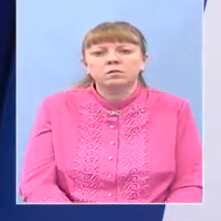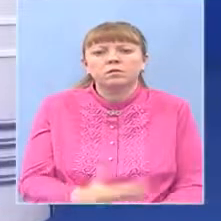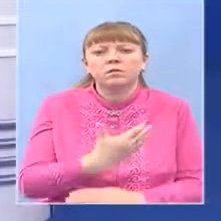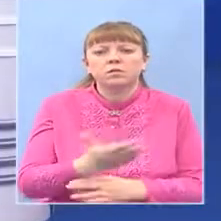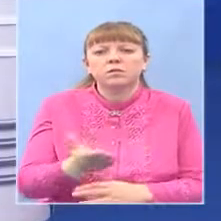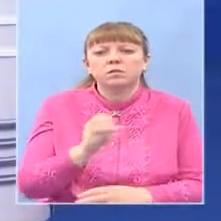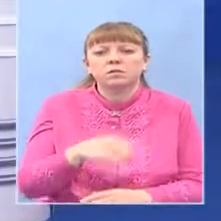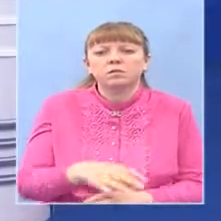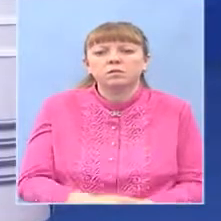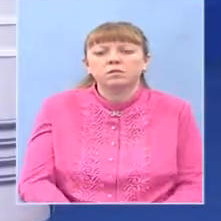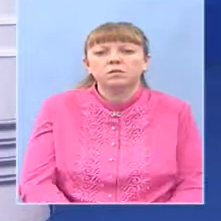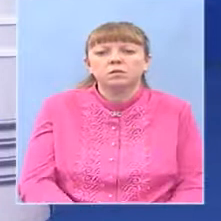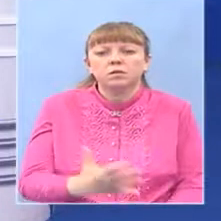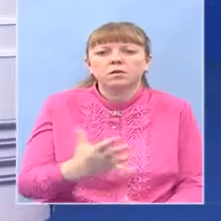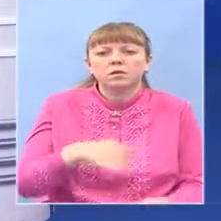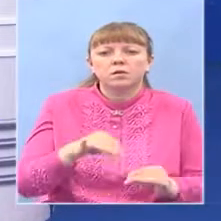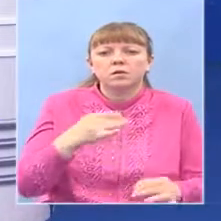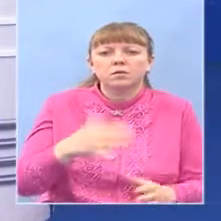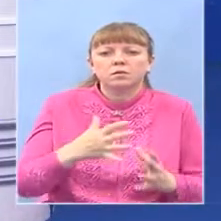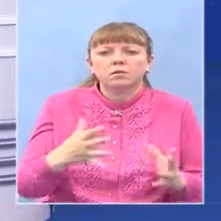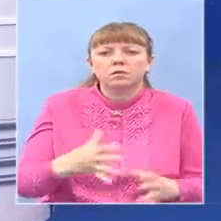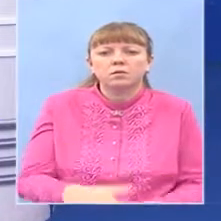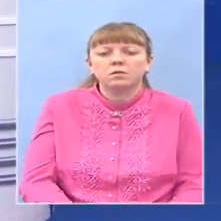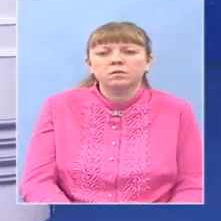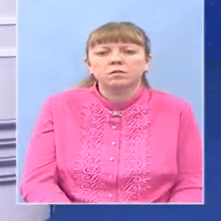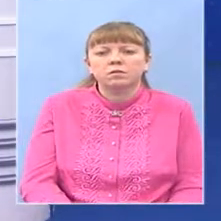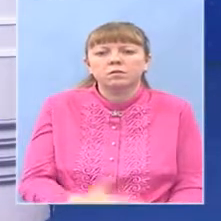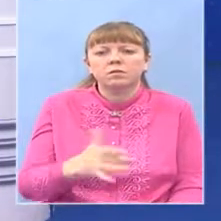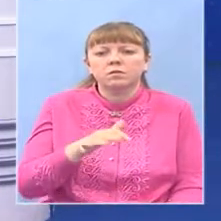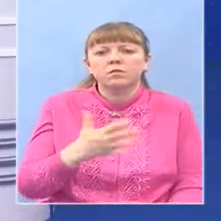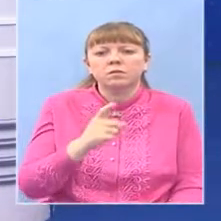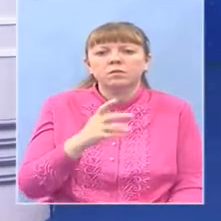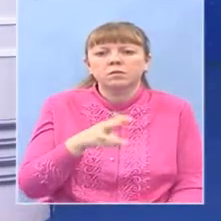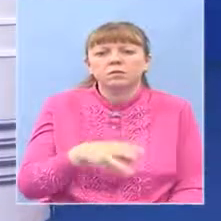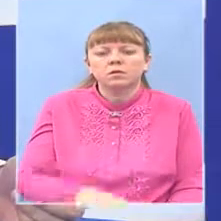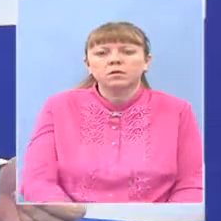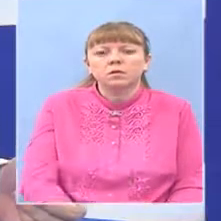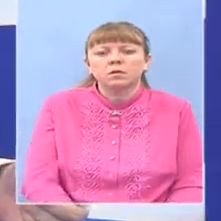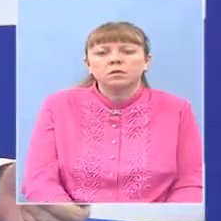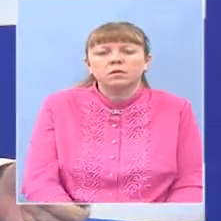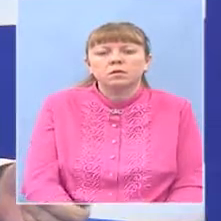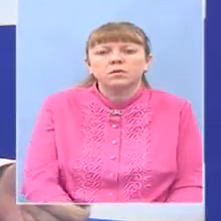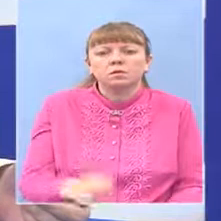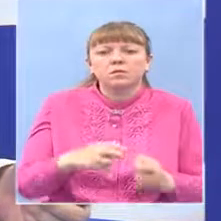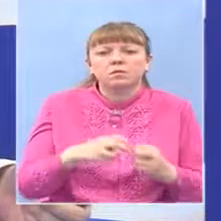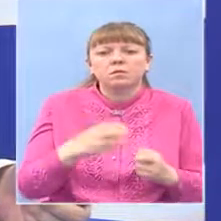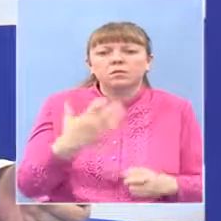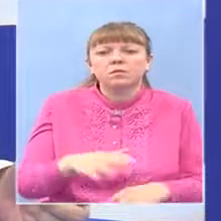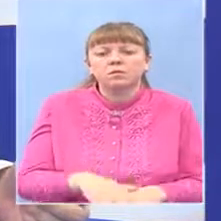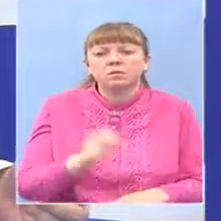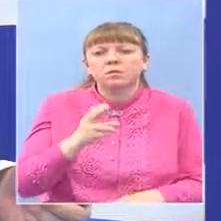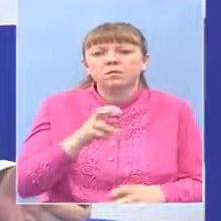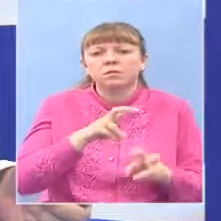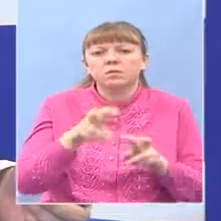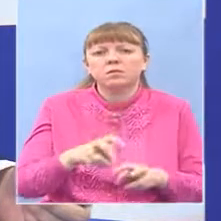Чем ты открытый, да, и больше обсуждаешь, тем, наверное, действеннее механизм будет этого проекта. Вот здесь проблема в том, что как